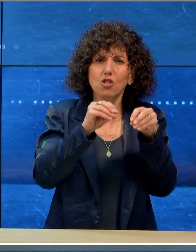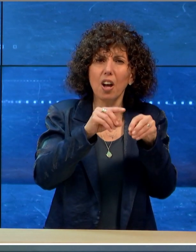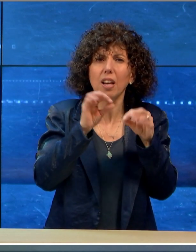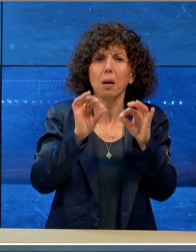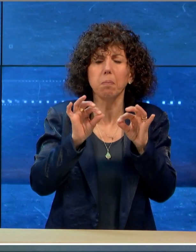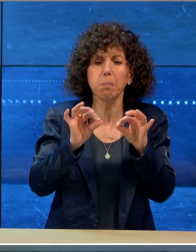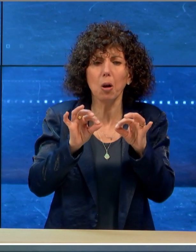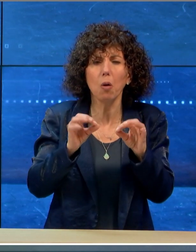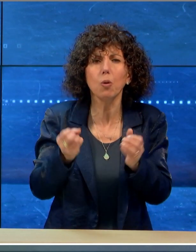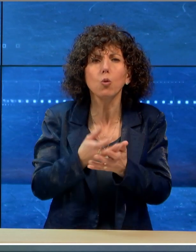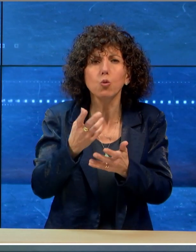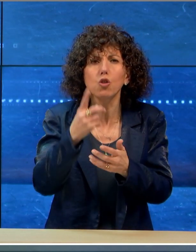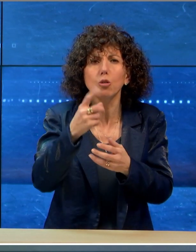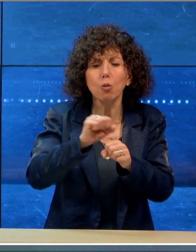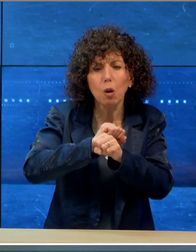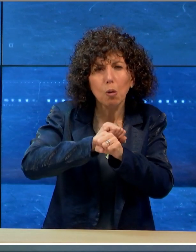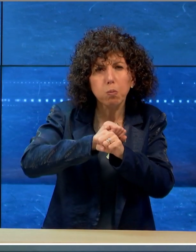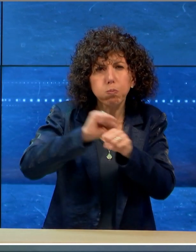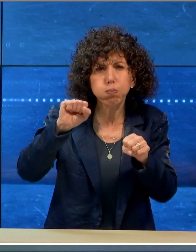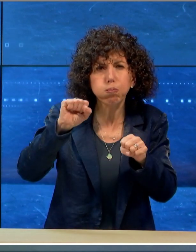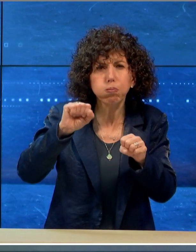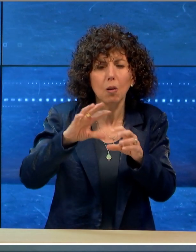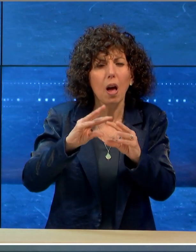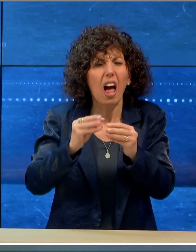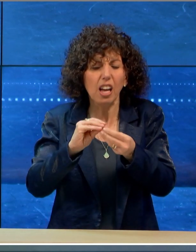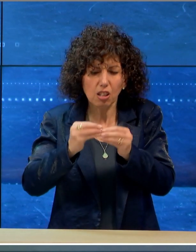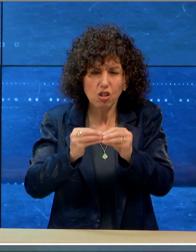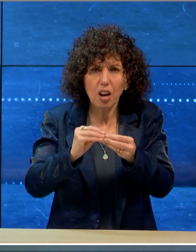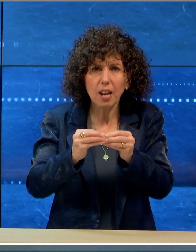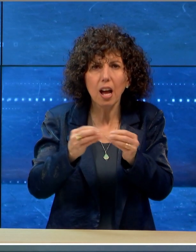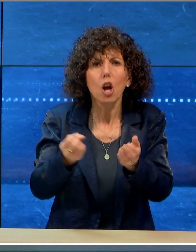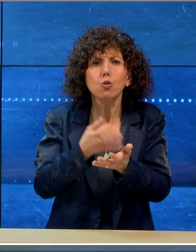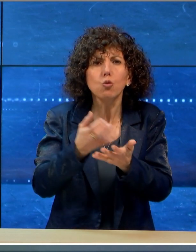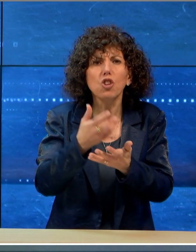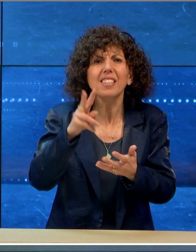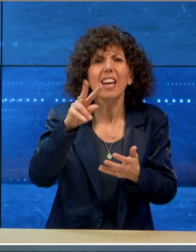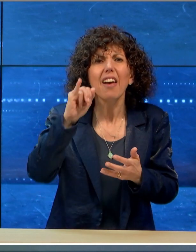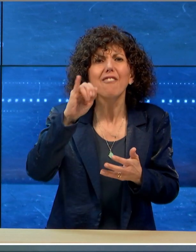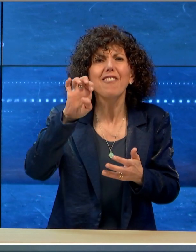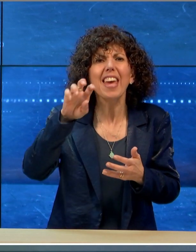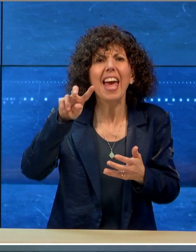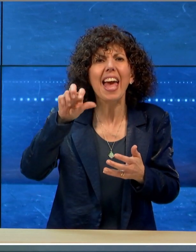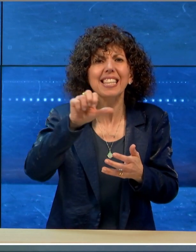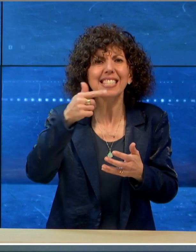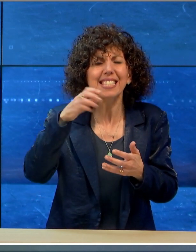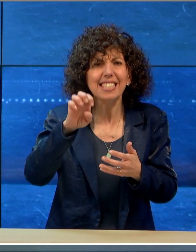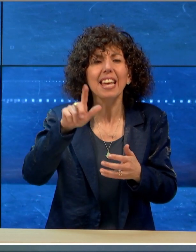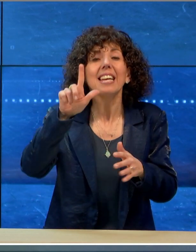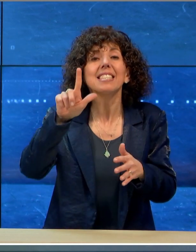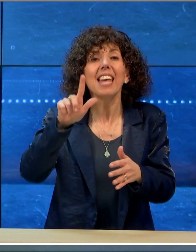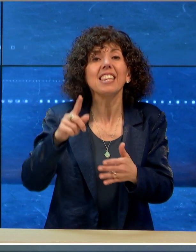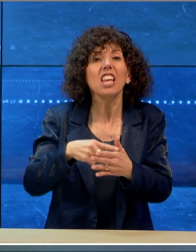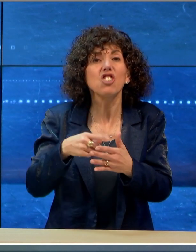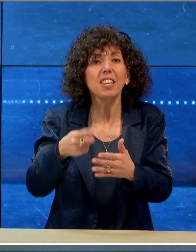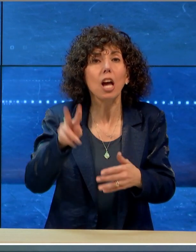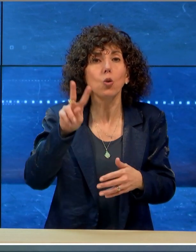esplosione di un ordigno artigianale avvenuta a Vieste il 7 gennaio del